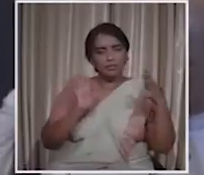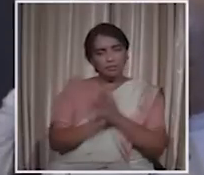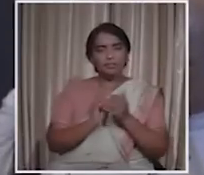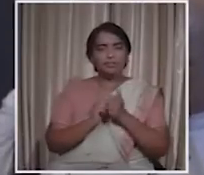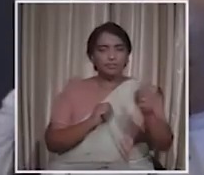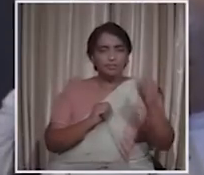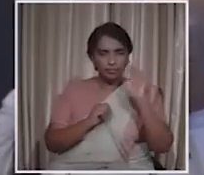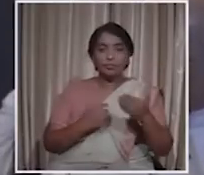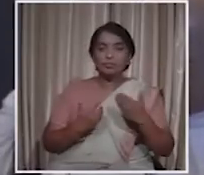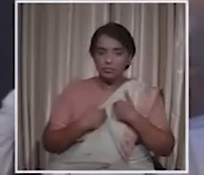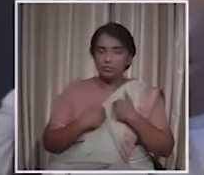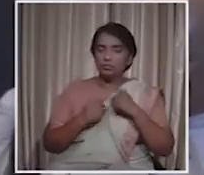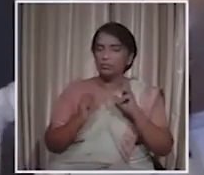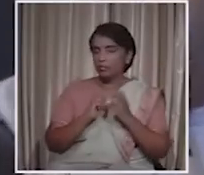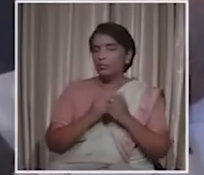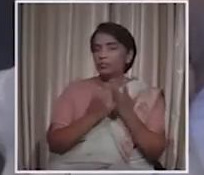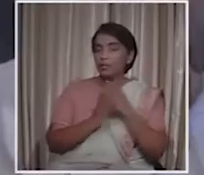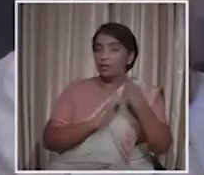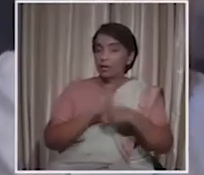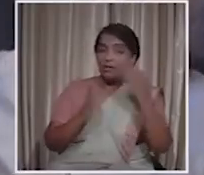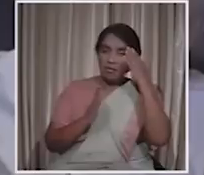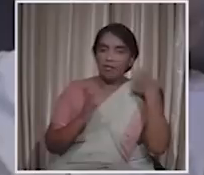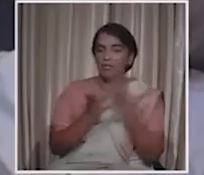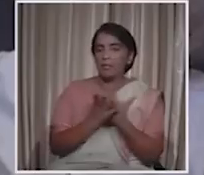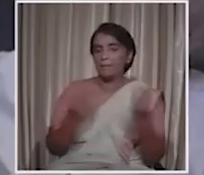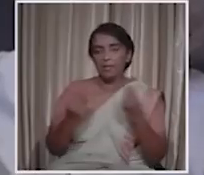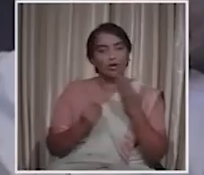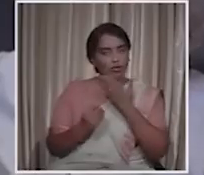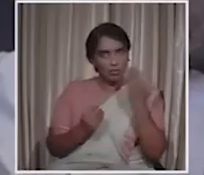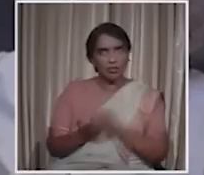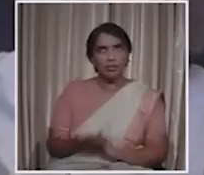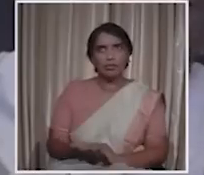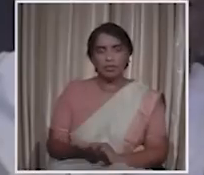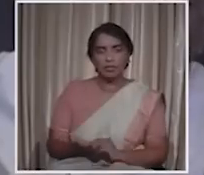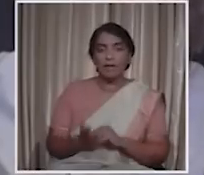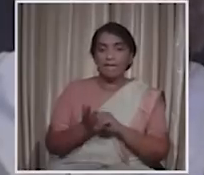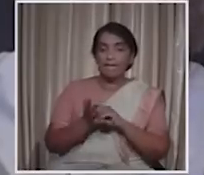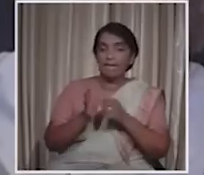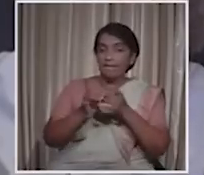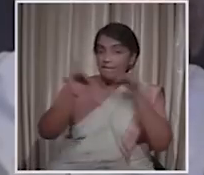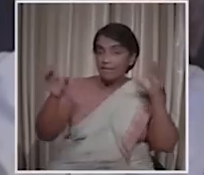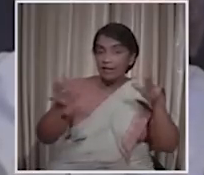කළොත් අපට මේ ව්‍යවසායෙන් ලංකා මාතාව බේරා ගන්න පුළුවන්. වටුවැද්දාගේ දැලෙන්